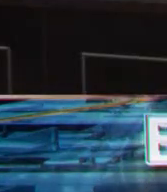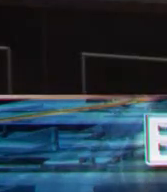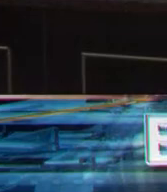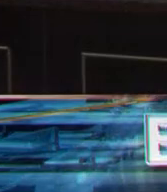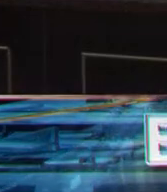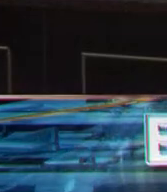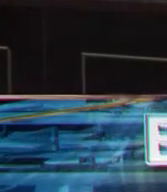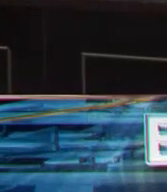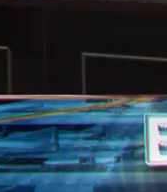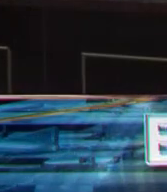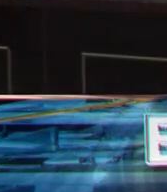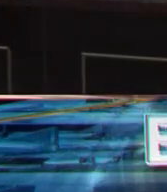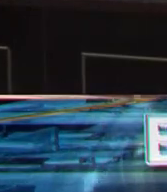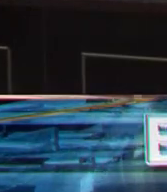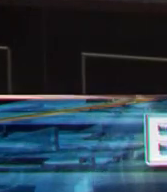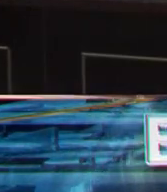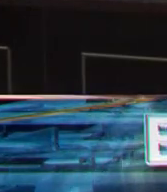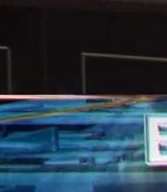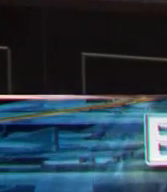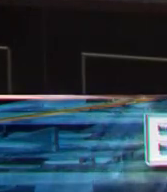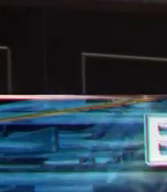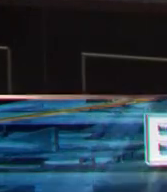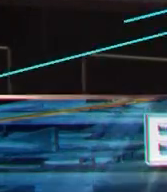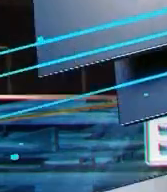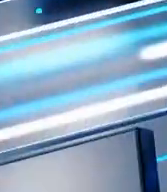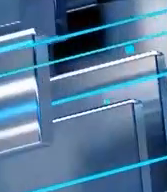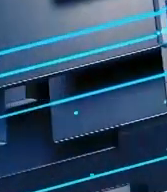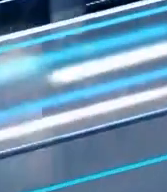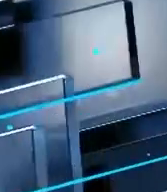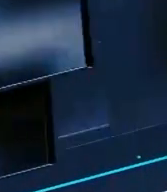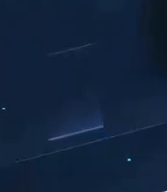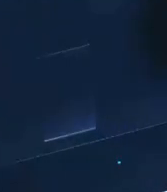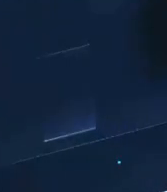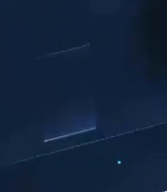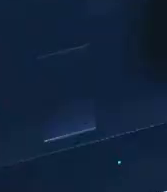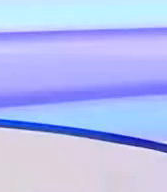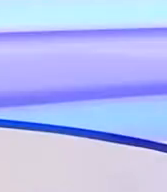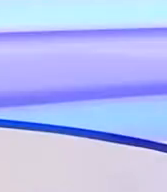сұмдық. Екінші соғыс болмасын, екінші соғыс көрмейді.